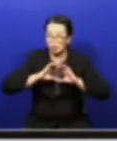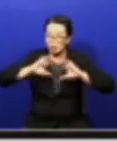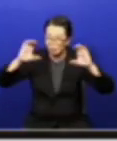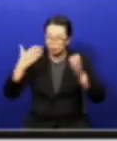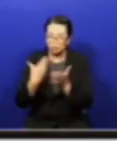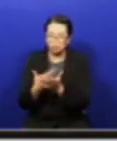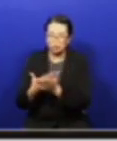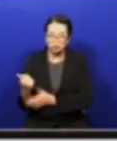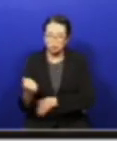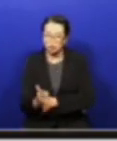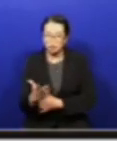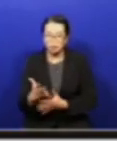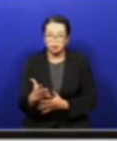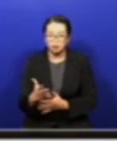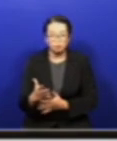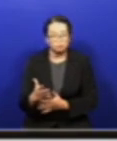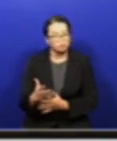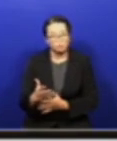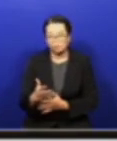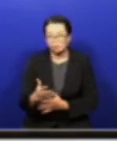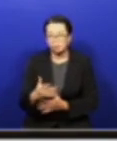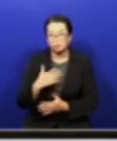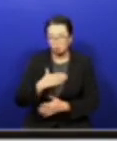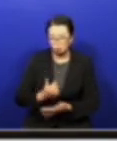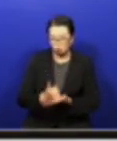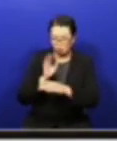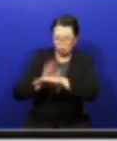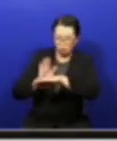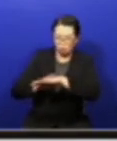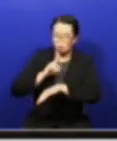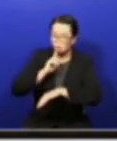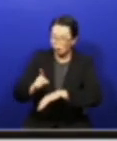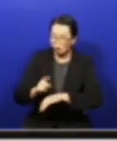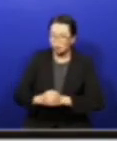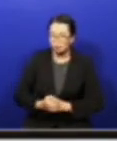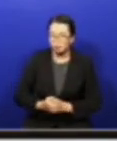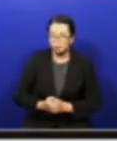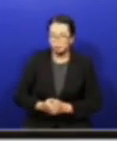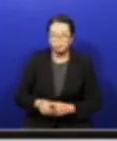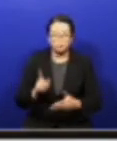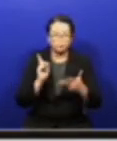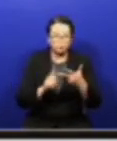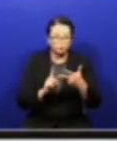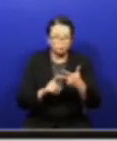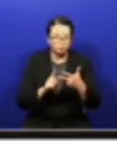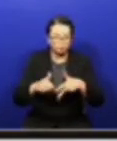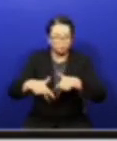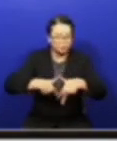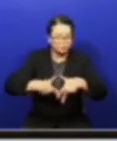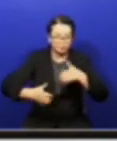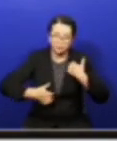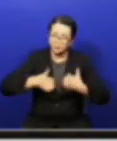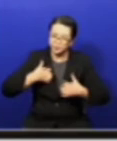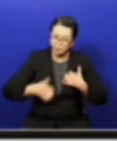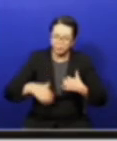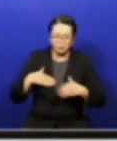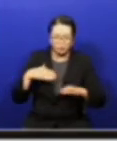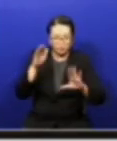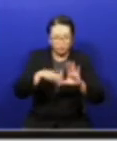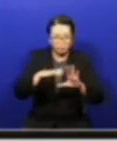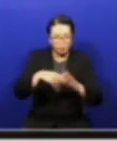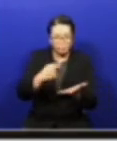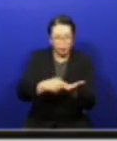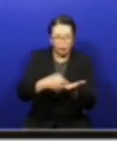ได้ก็เป็นเรื่องที่พวกเราจะต้องว่ากันให้ประการที่3เป็นความทุกข์ของชาวบ้านของผู้ประกันตนเข